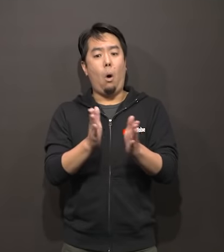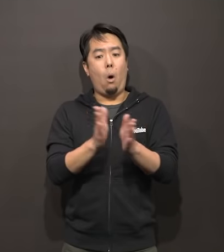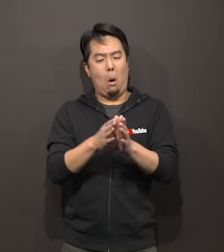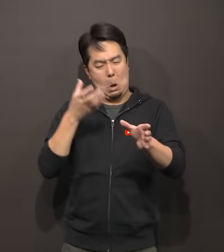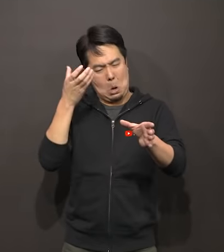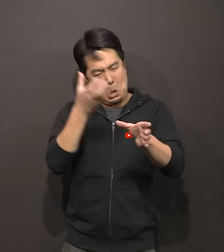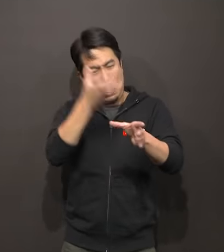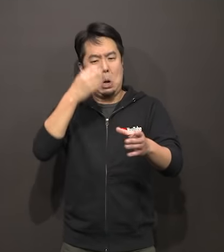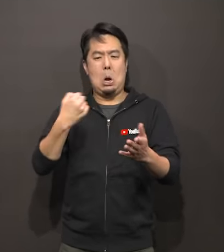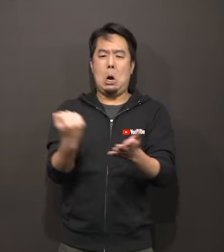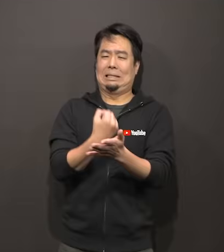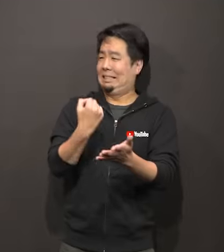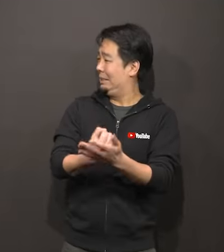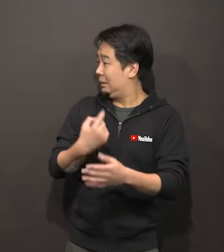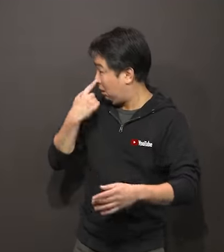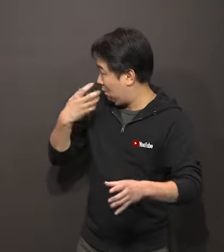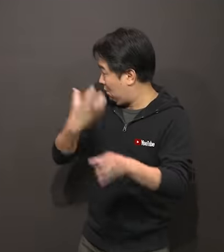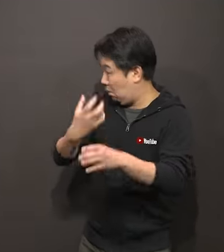오이!